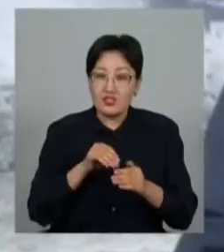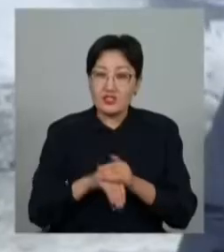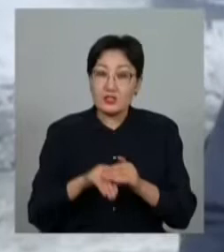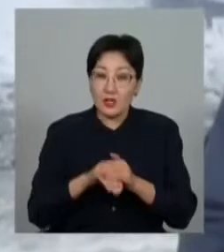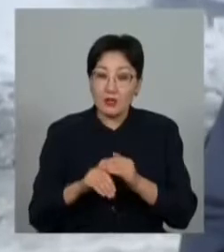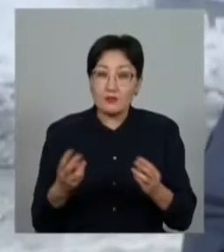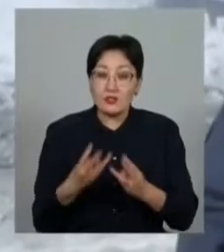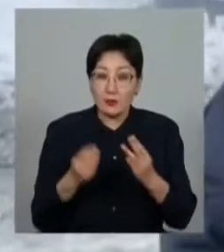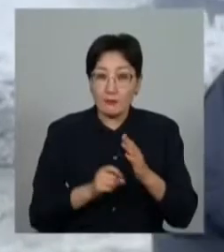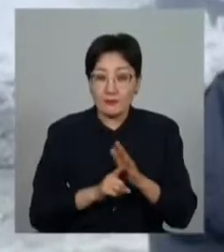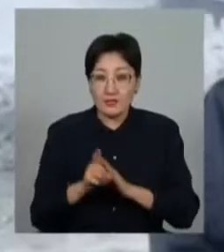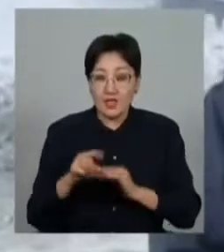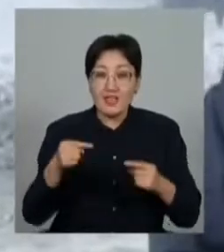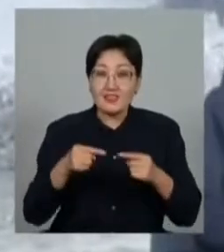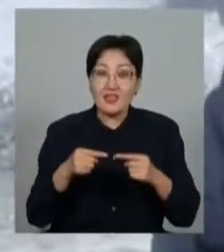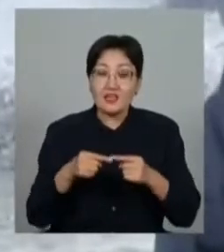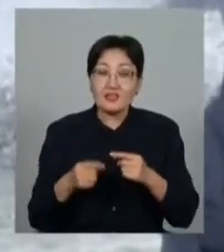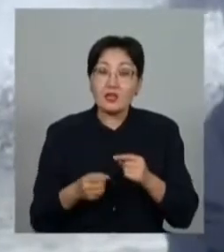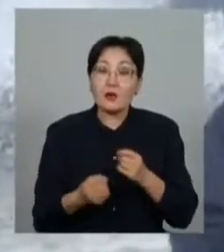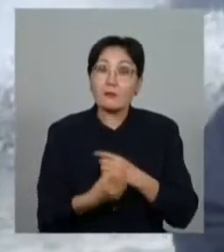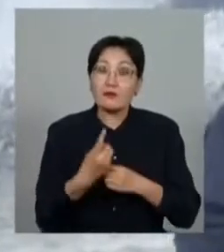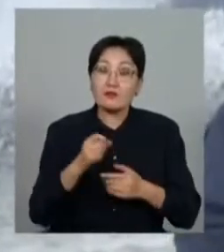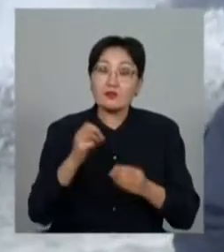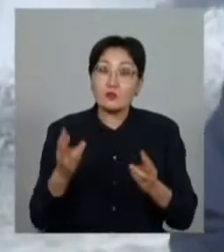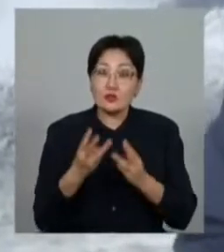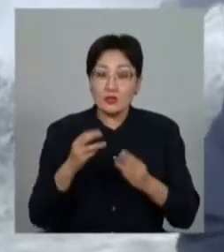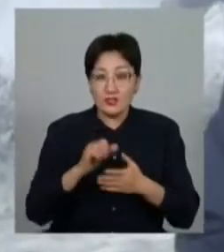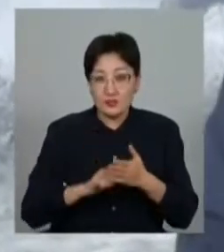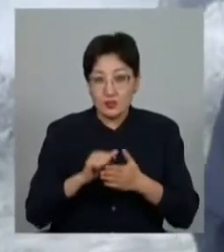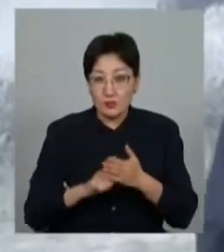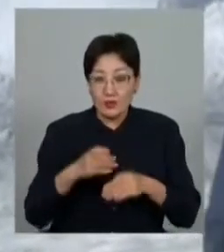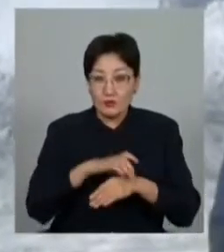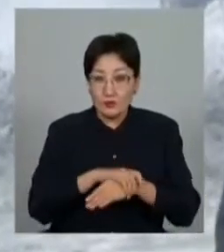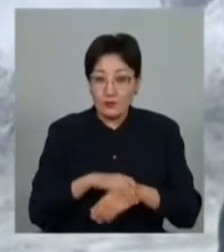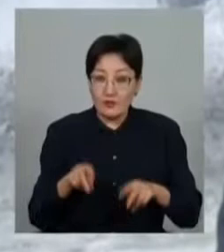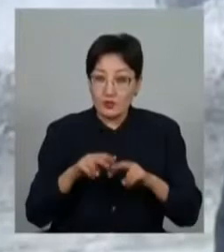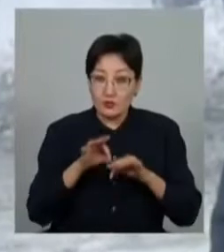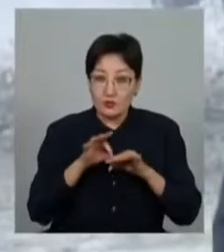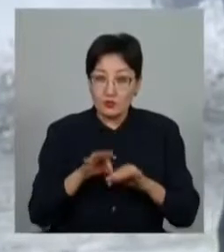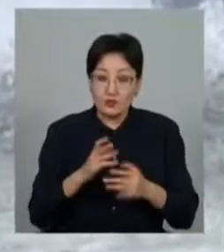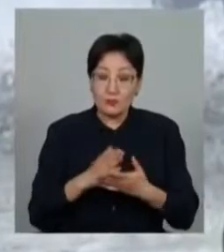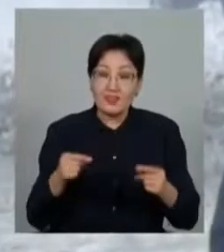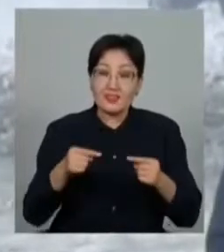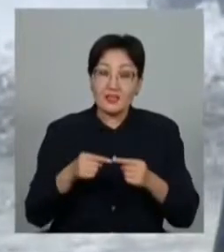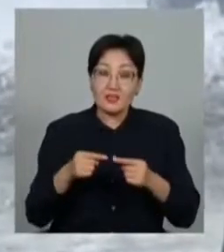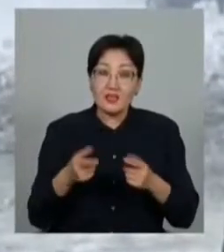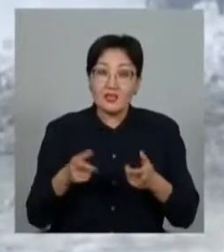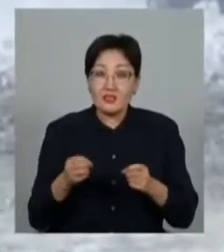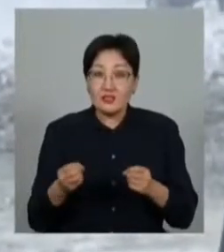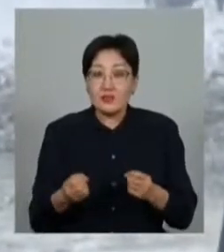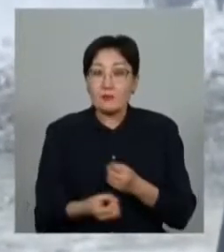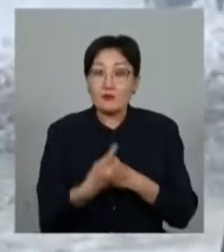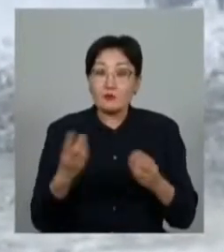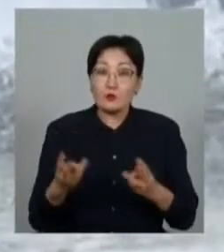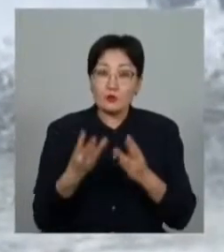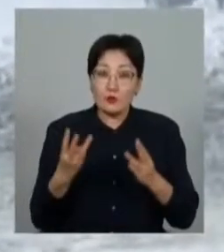өрт шыққан себепті анықтау үшін жаңағы біздің өзіміздің сараптама жұмыстар жүргізіп жатырмыз. Солар нақты қай жерден өрт шыққан, неден